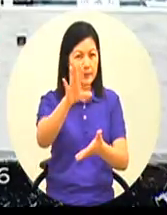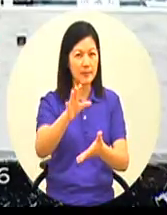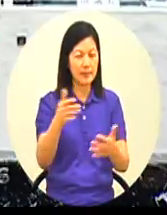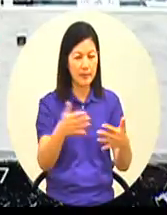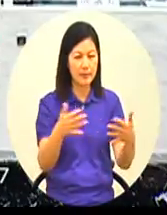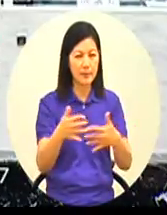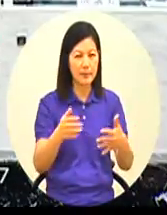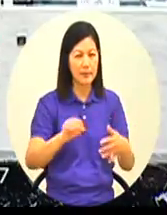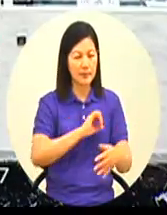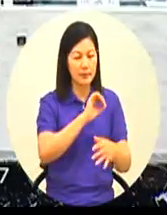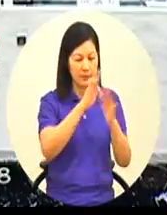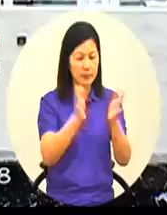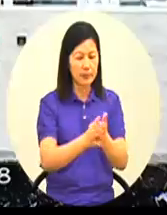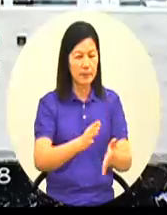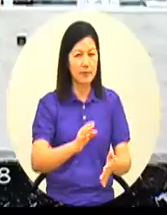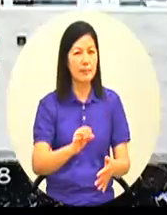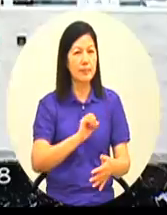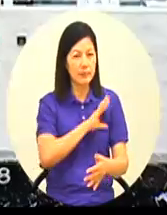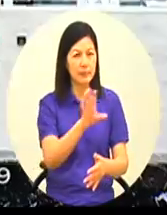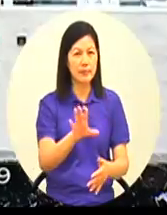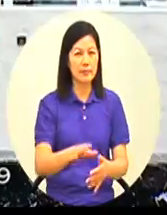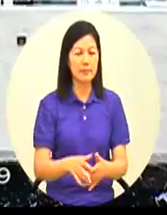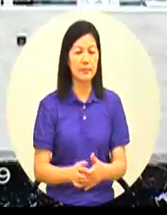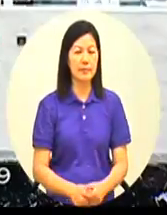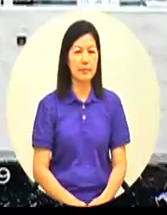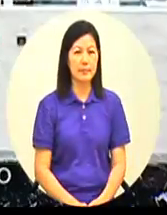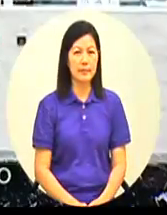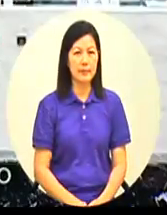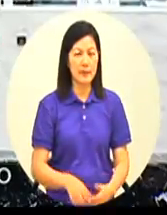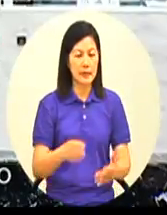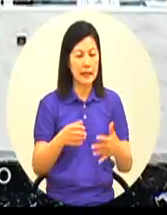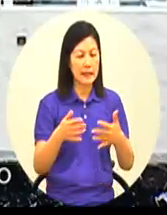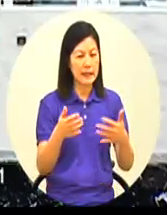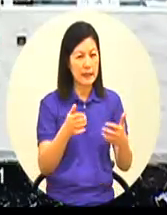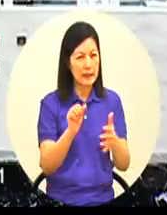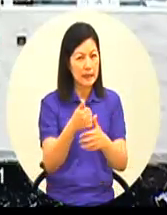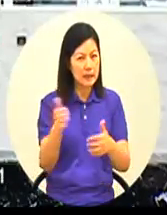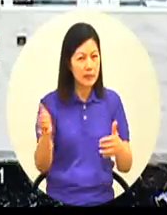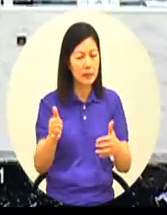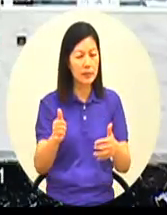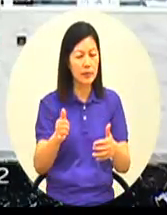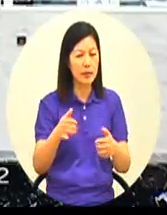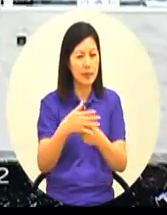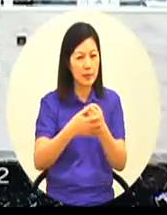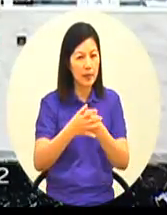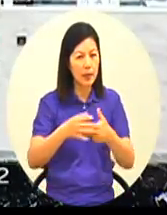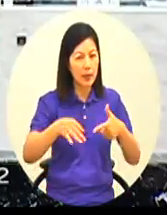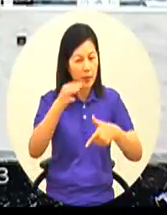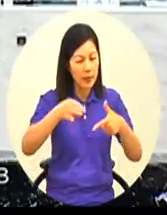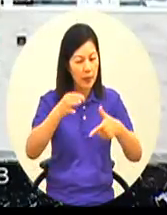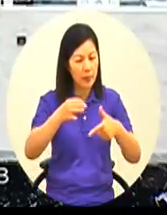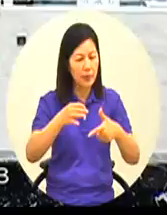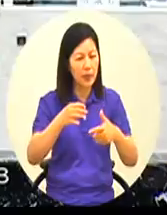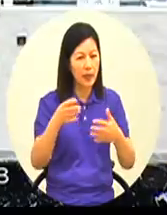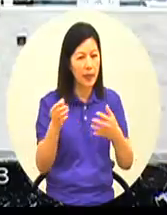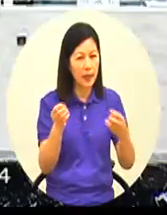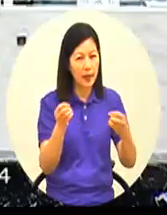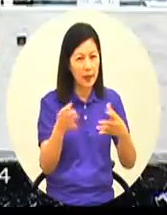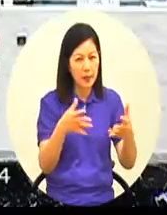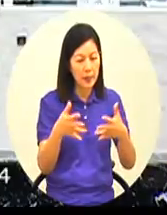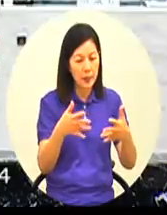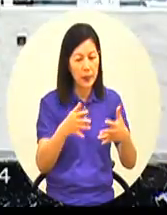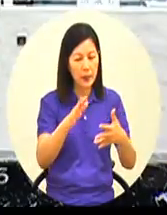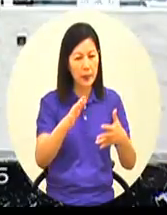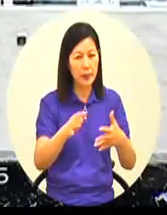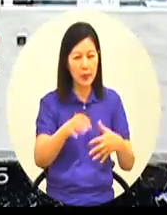部执行完毕。执行的议员们提出很多的宝贵意见及建议，请各位局